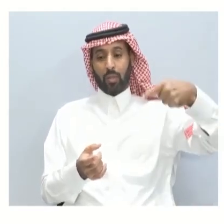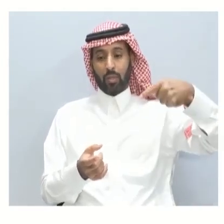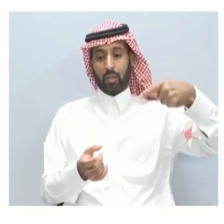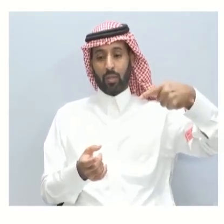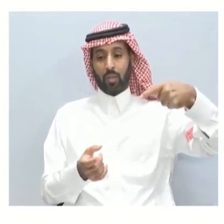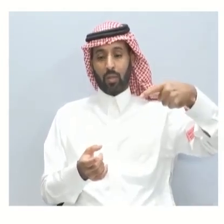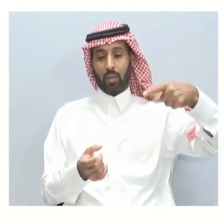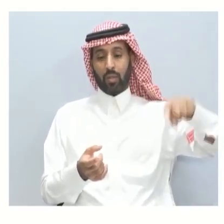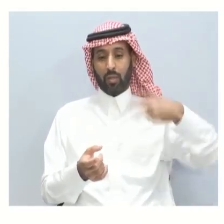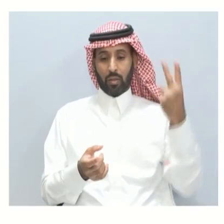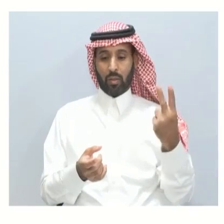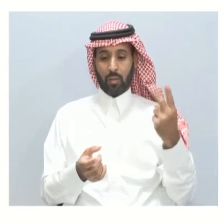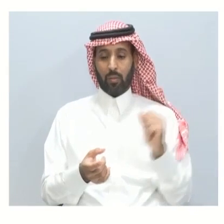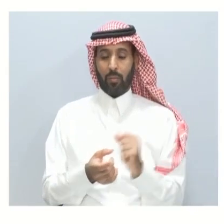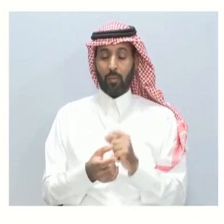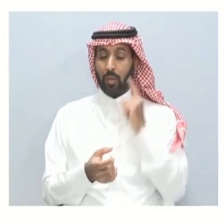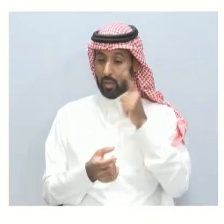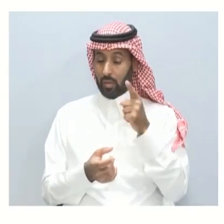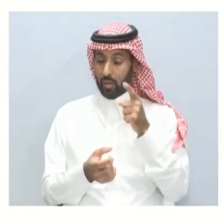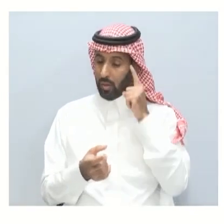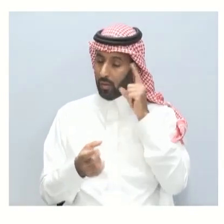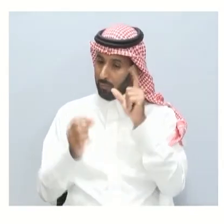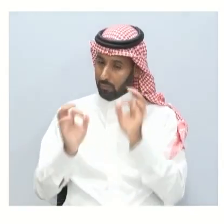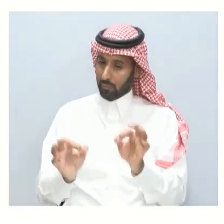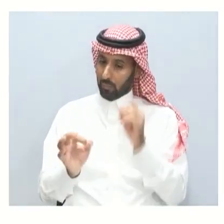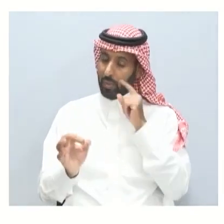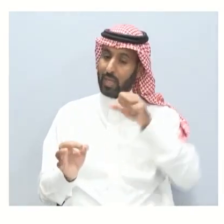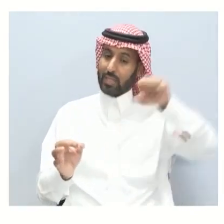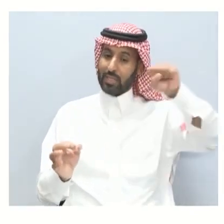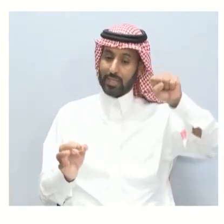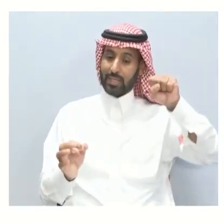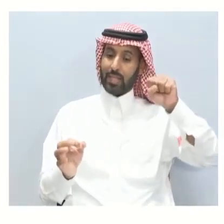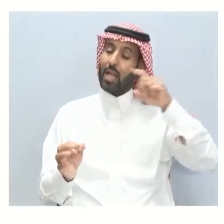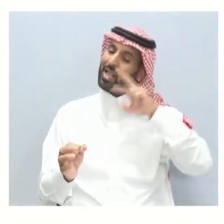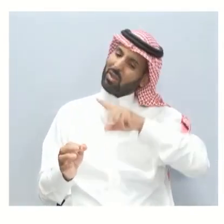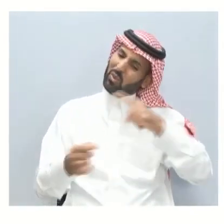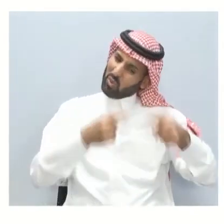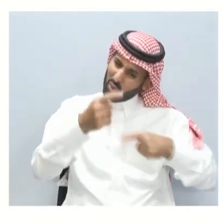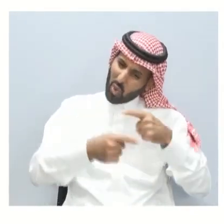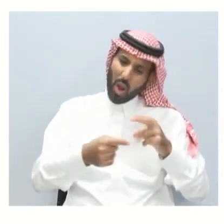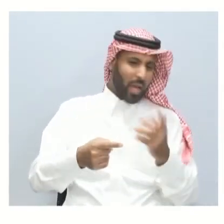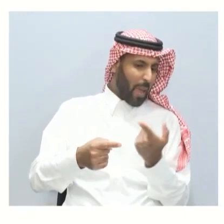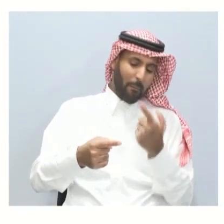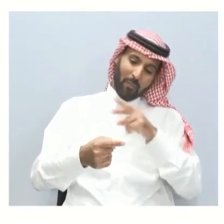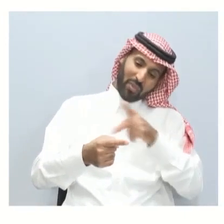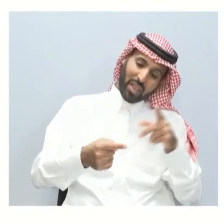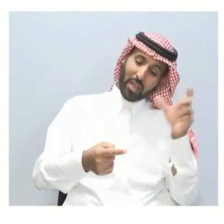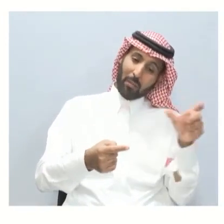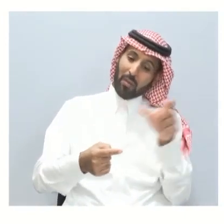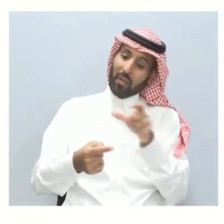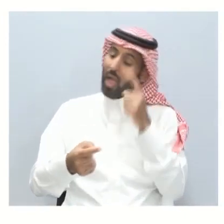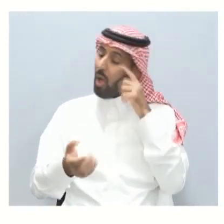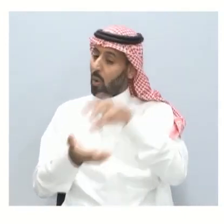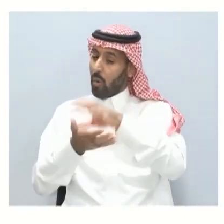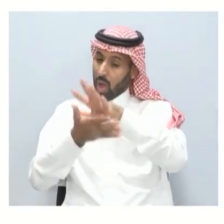المجموعه الثانيه اذا اتفقوا جميعهم على فئه الاس ولكن اختلفت رقم الدوره ورقم المجموعه حسب